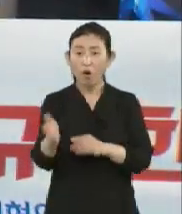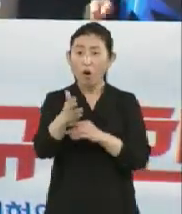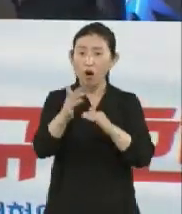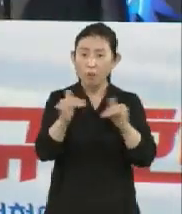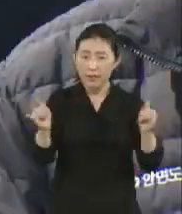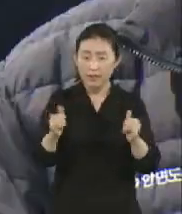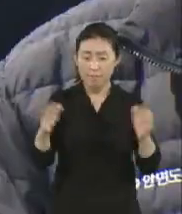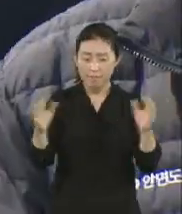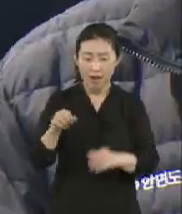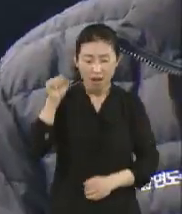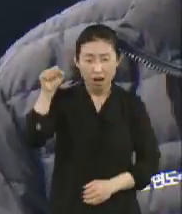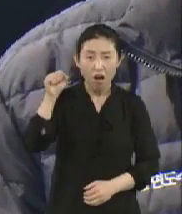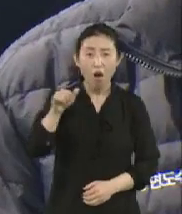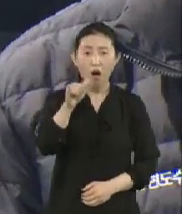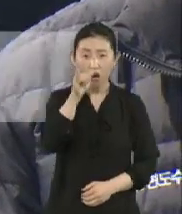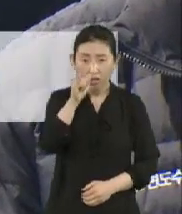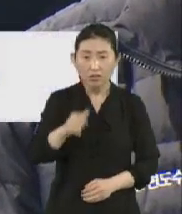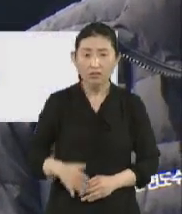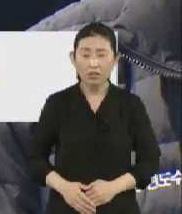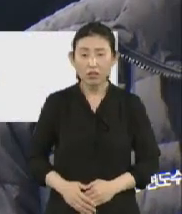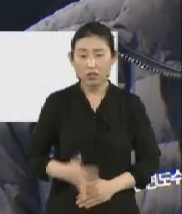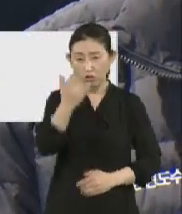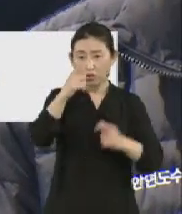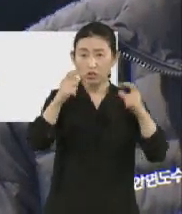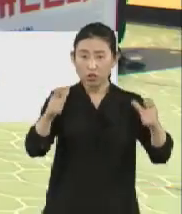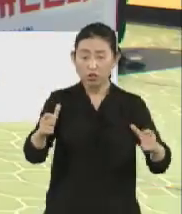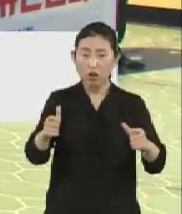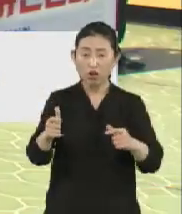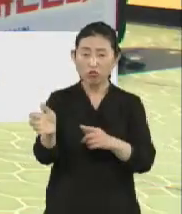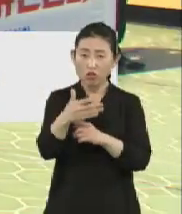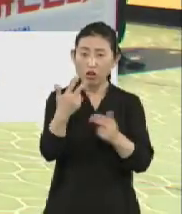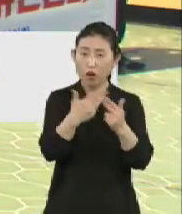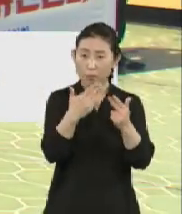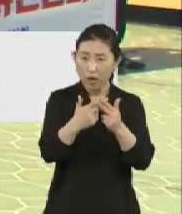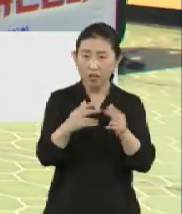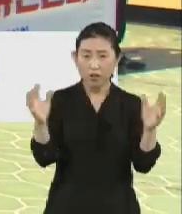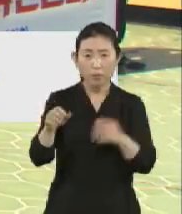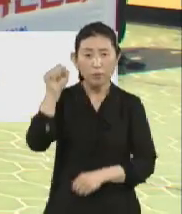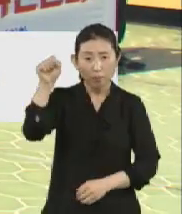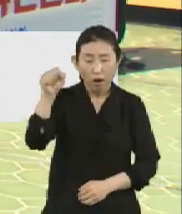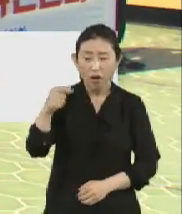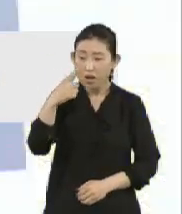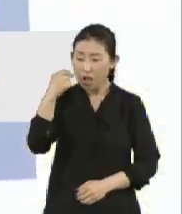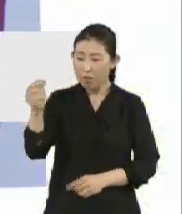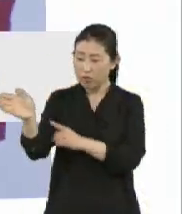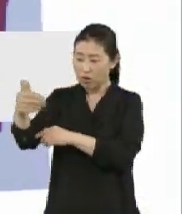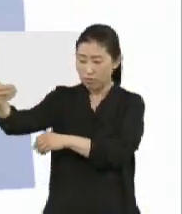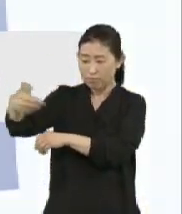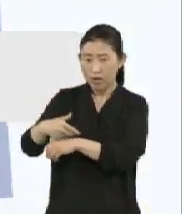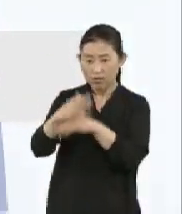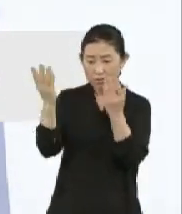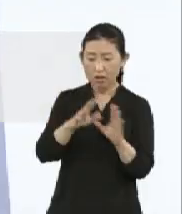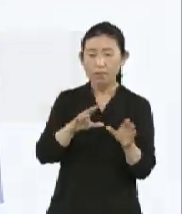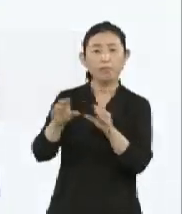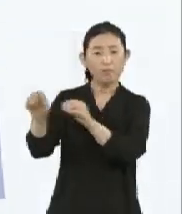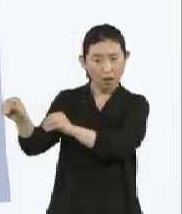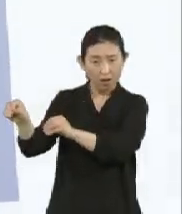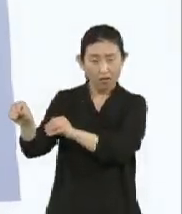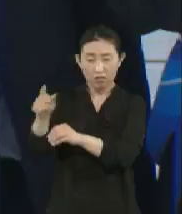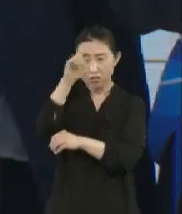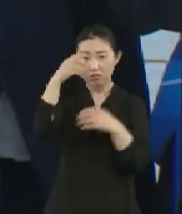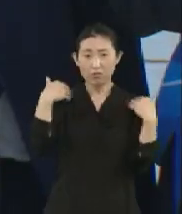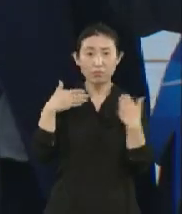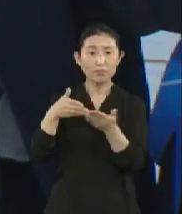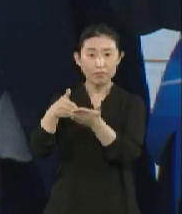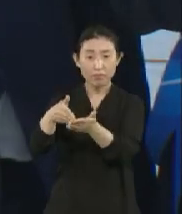어업인들도 단체 행동에 나섰습니다. 충청권 수협협의회는 규탄대회를 갖고 일본 수산물 국내 수입 전면 금지를